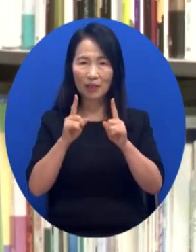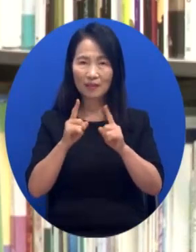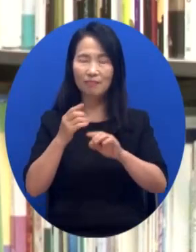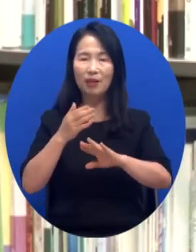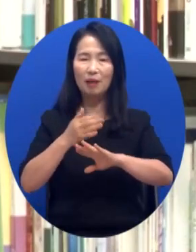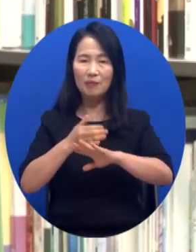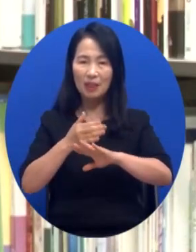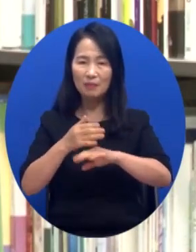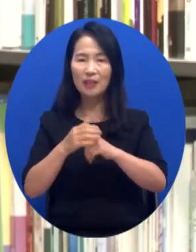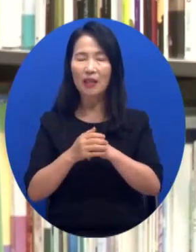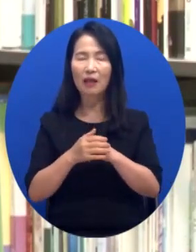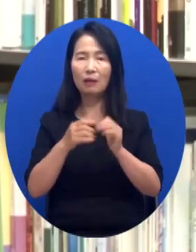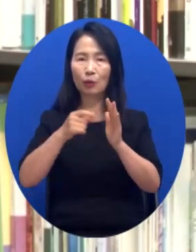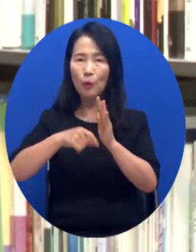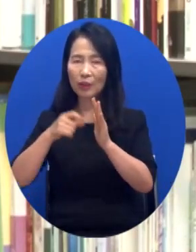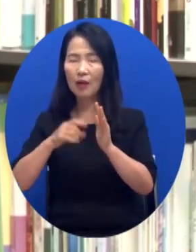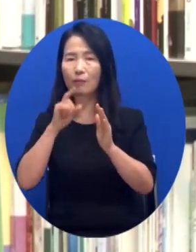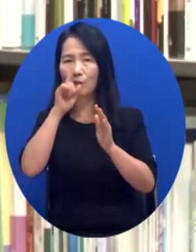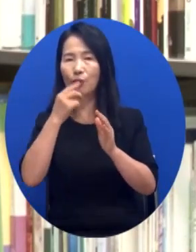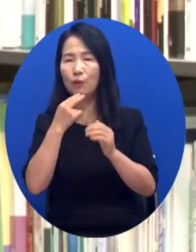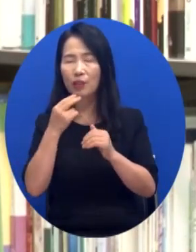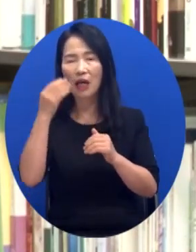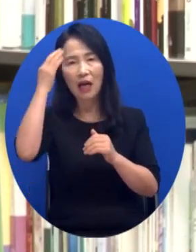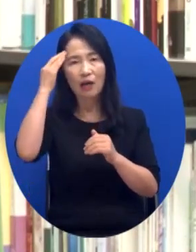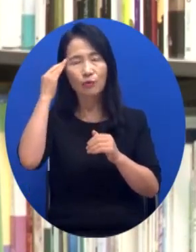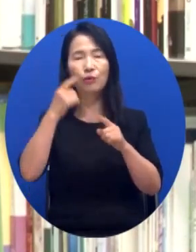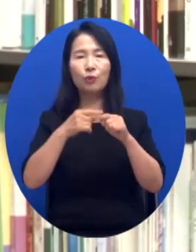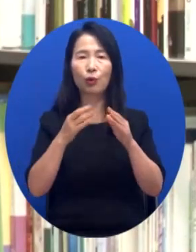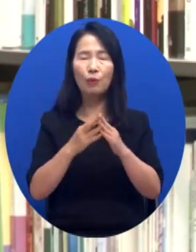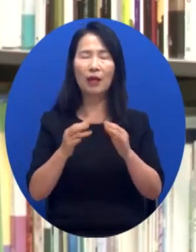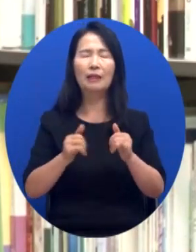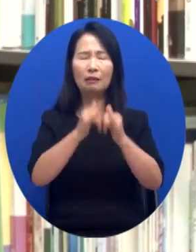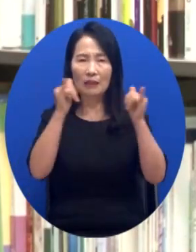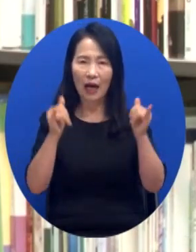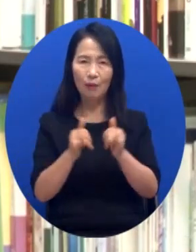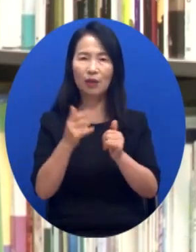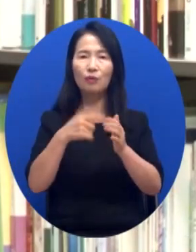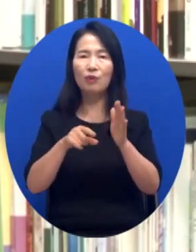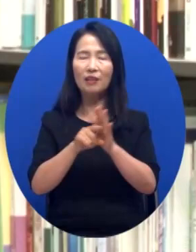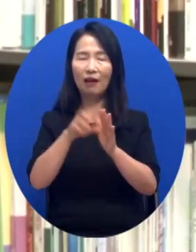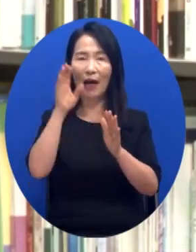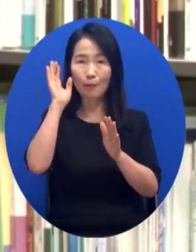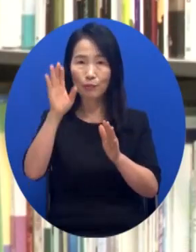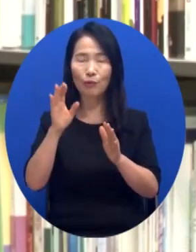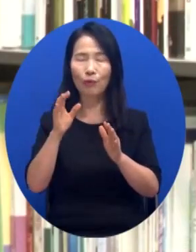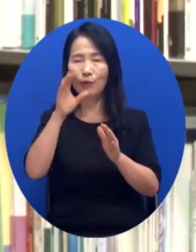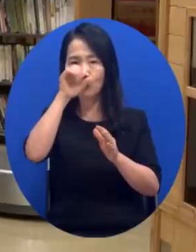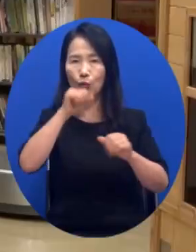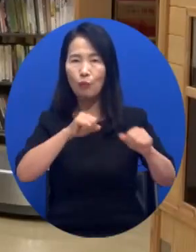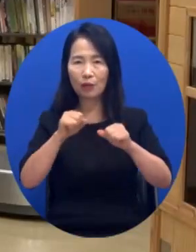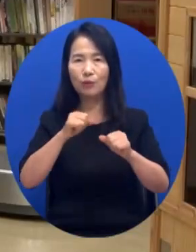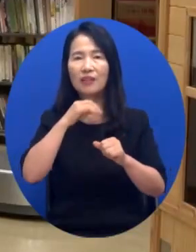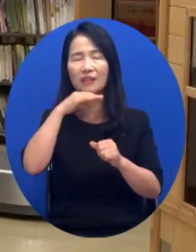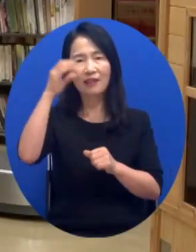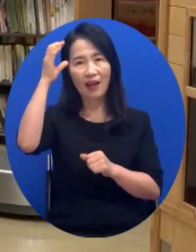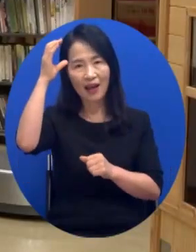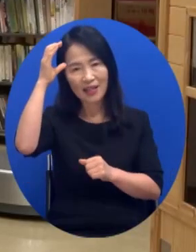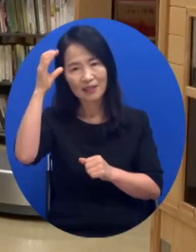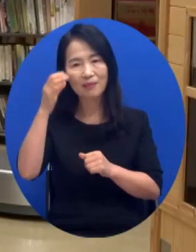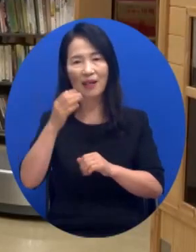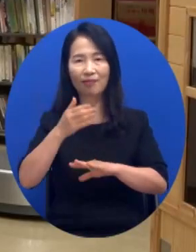들었습니다. 교단은 물론이고요. 한국교회와 더 나아가서 대사회를 위해서도 앞으로 많은 활동 있으시길 기대하겠습니다.